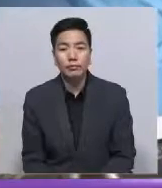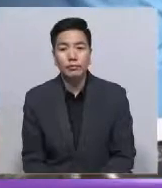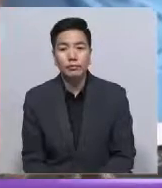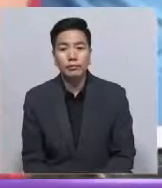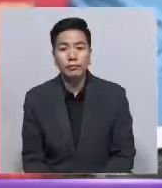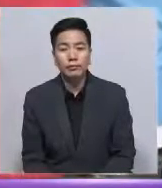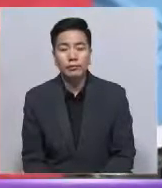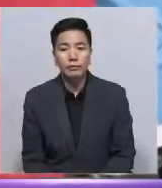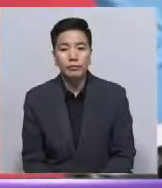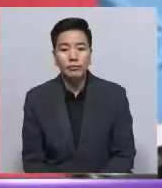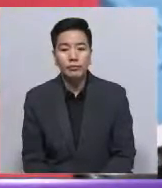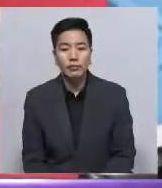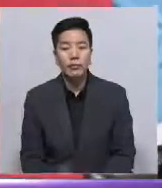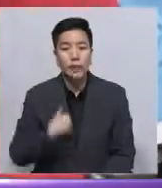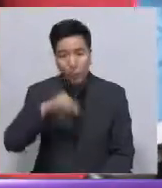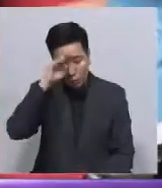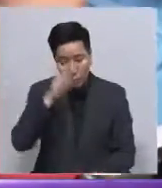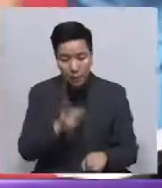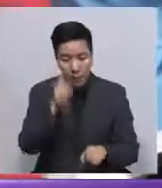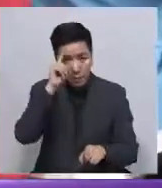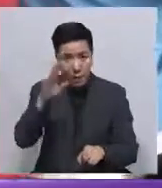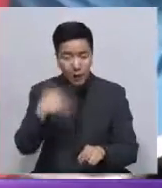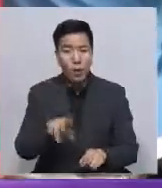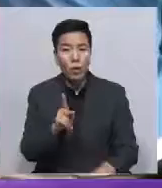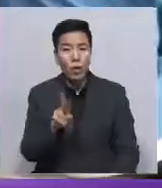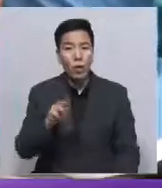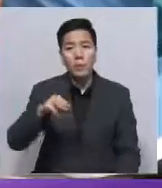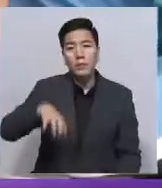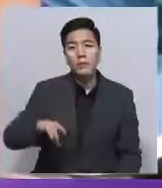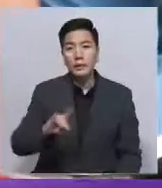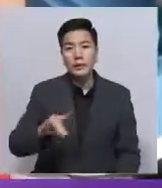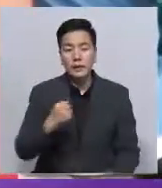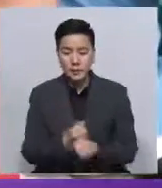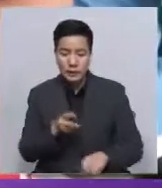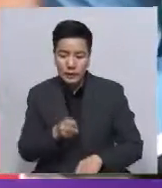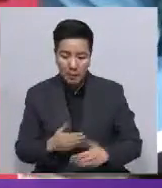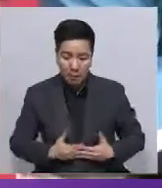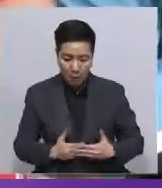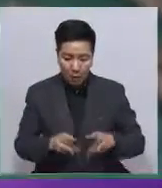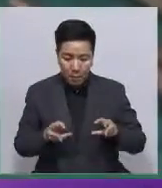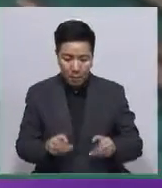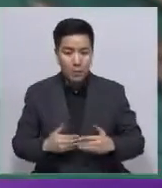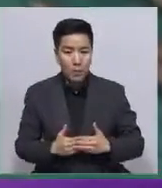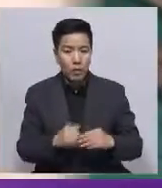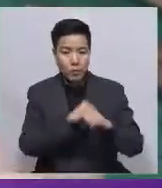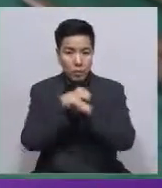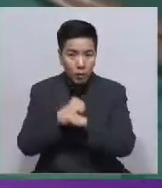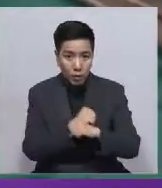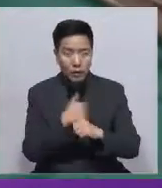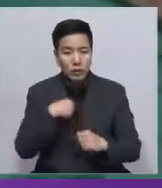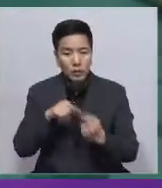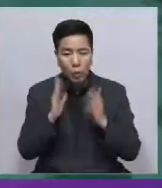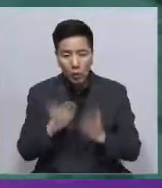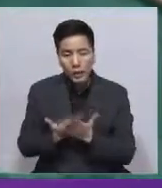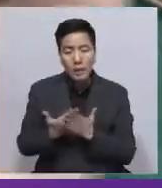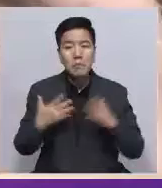นอกจากการฉีดวัคซีนป้องกันโรคพิษสุนัขบ้าแล้วกรมปศุสัตว์ยังจะดำเนินการทำหมันสุนัขและแมวเร่ร่อนหรือเจ้าของที่ไม่มีทุ